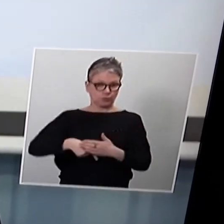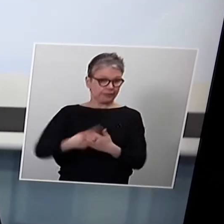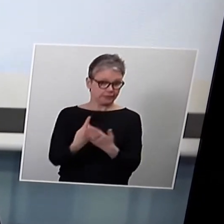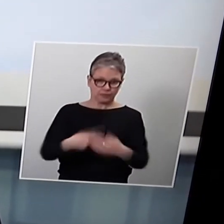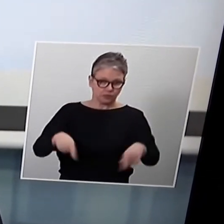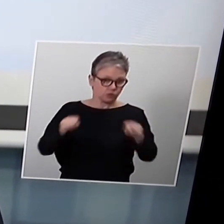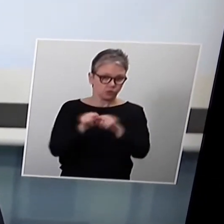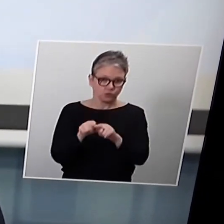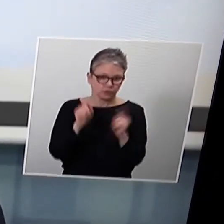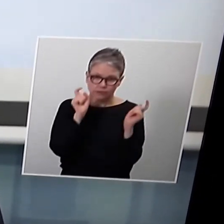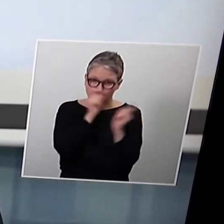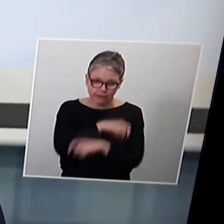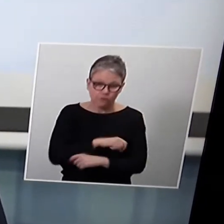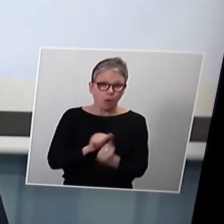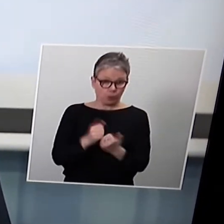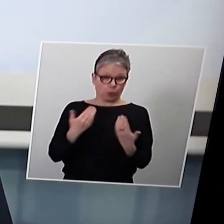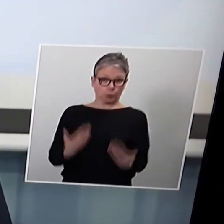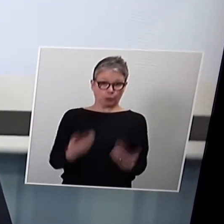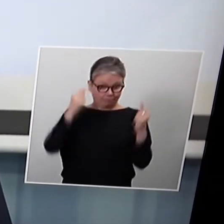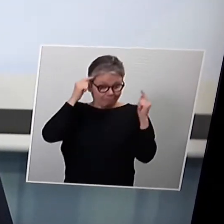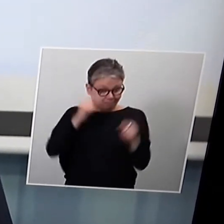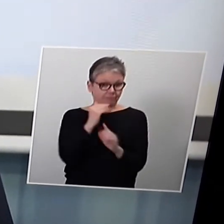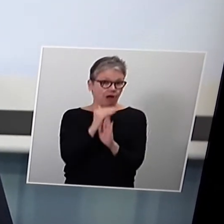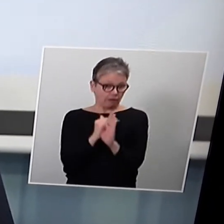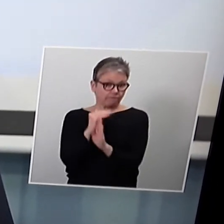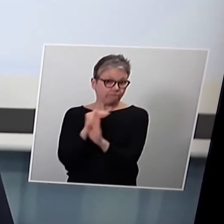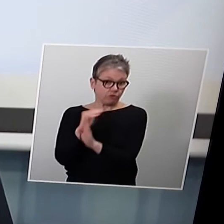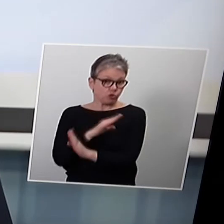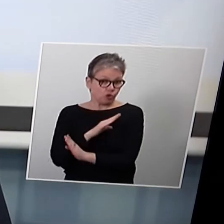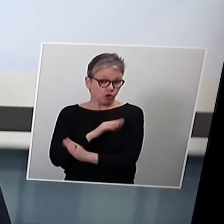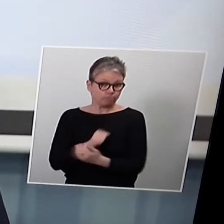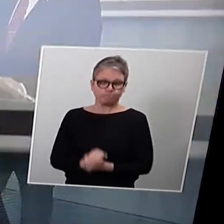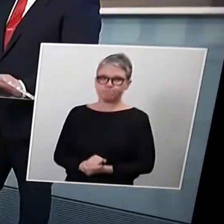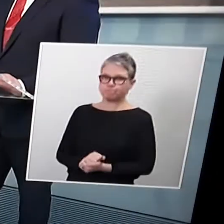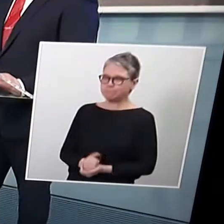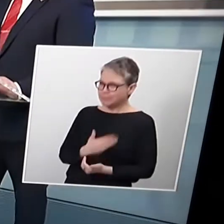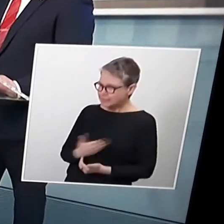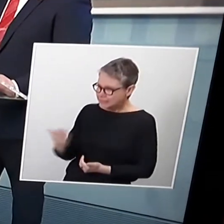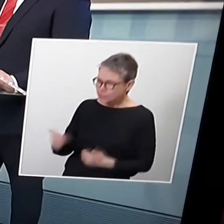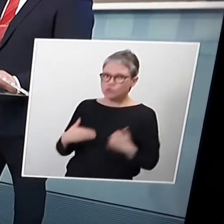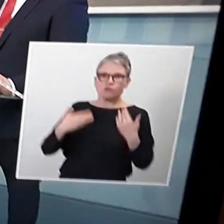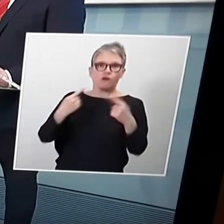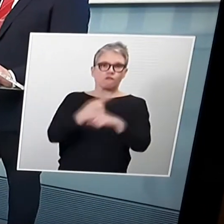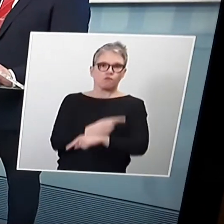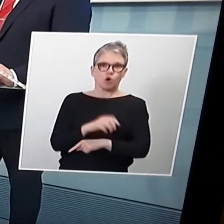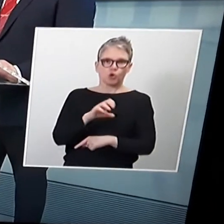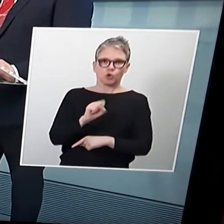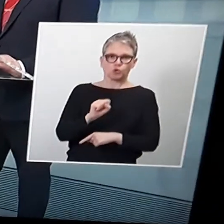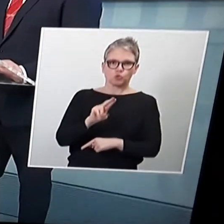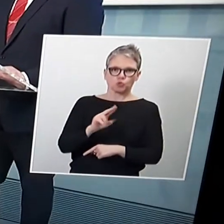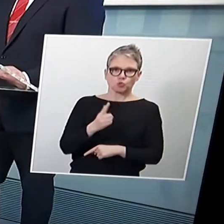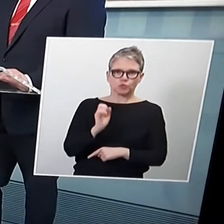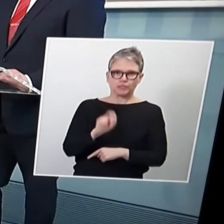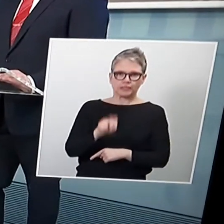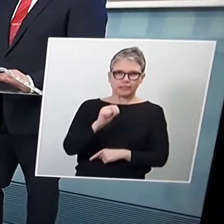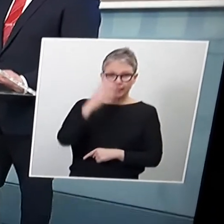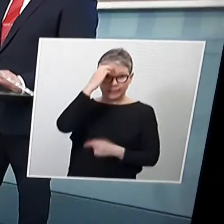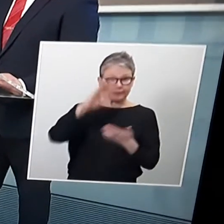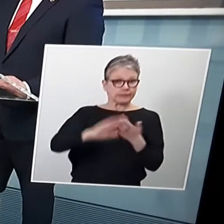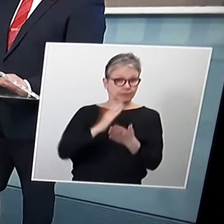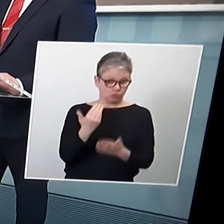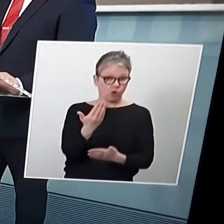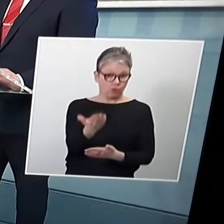toteuttaa, mutta tätä työtä tehdään. Kiitoksia. Ja seuraavana kysyy Teija Sutinen Helsingin Sanomista. Ole